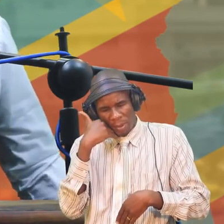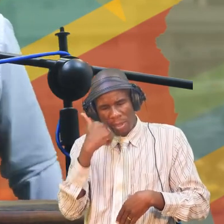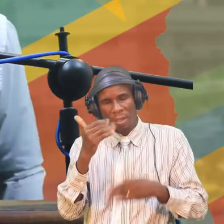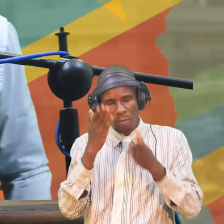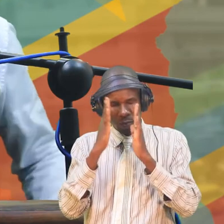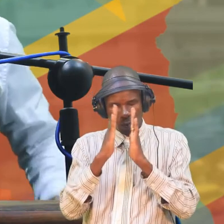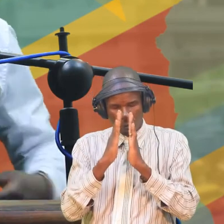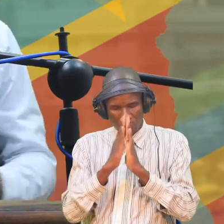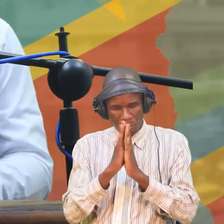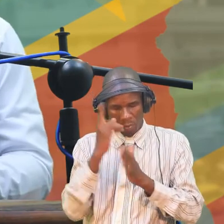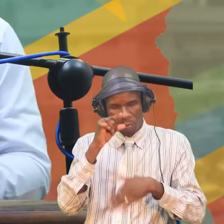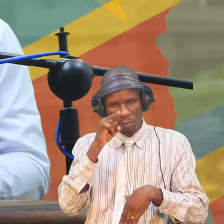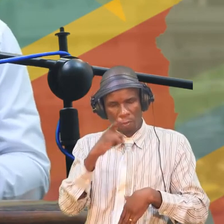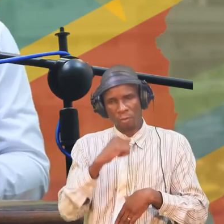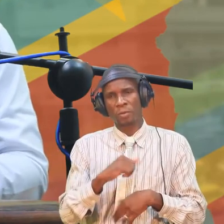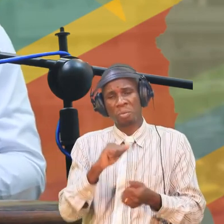maswali.